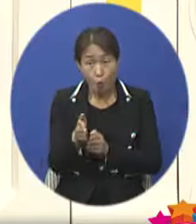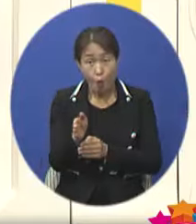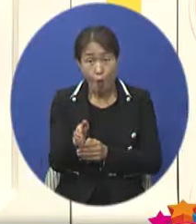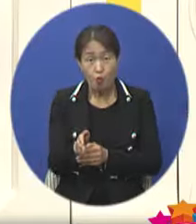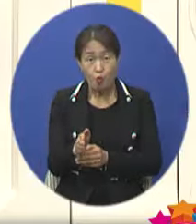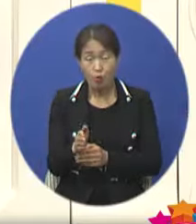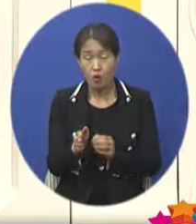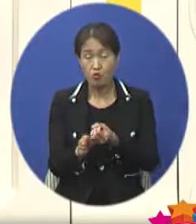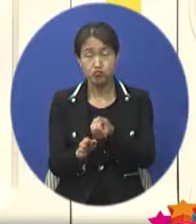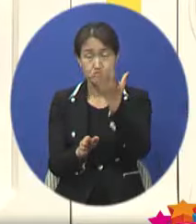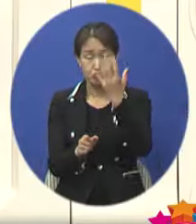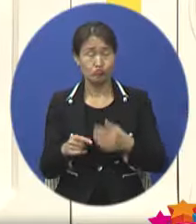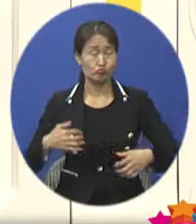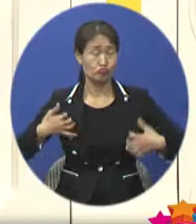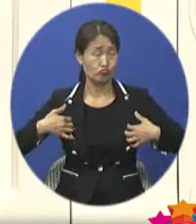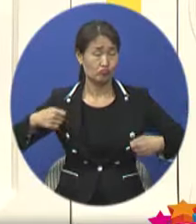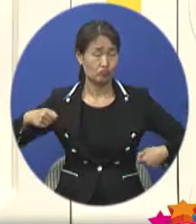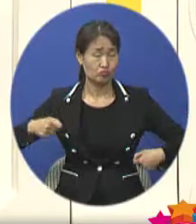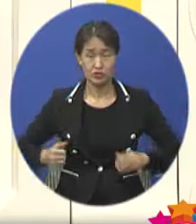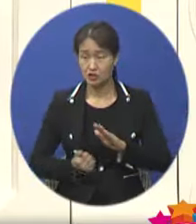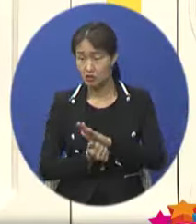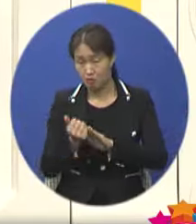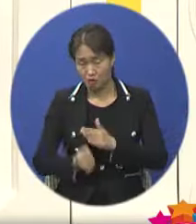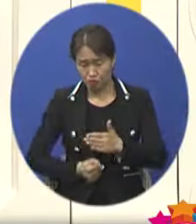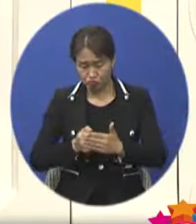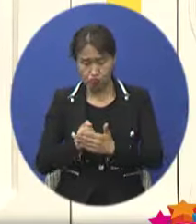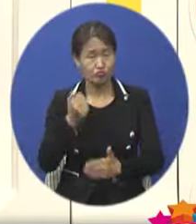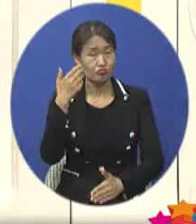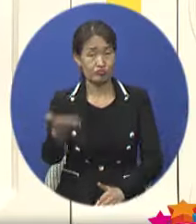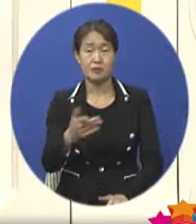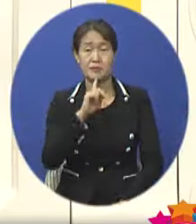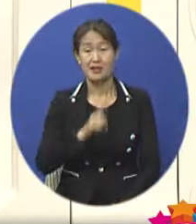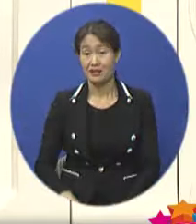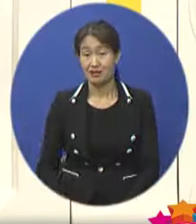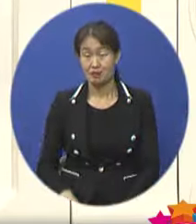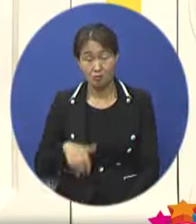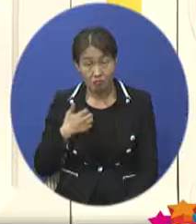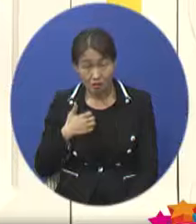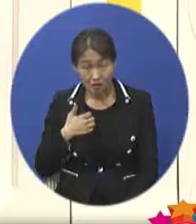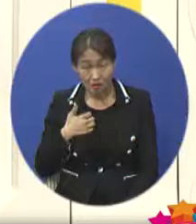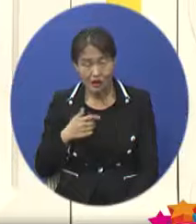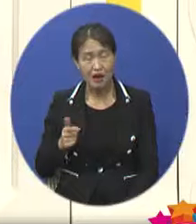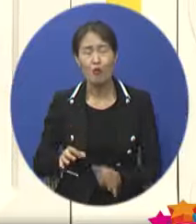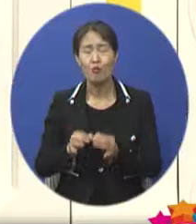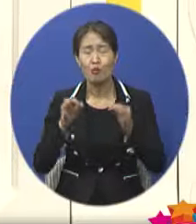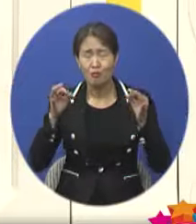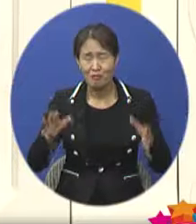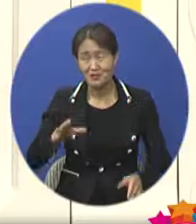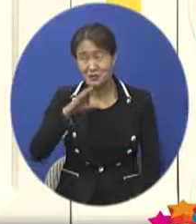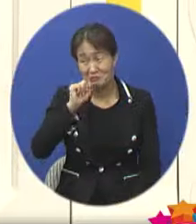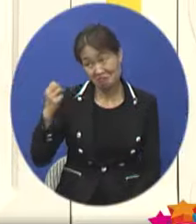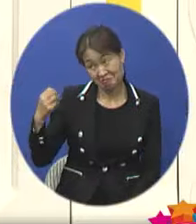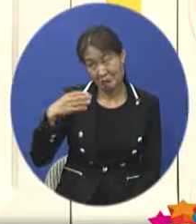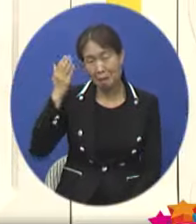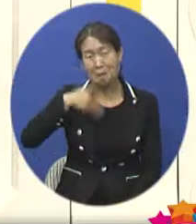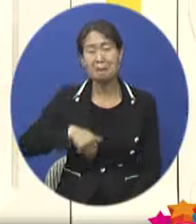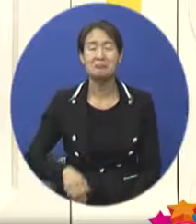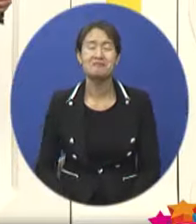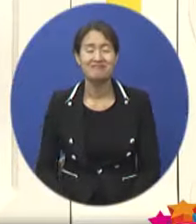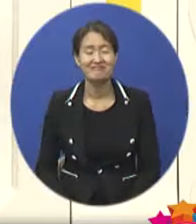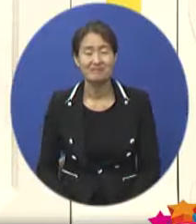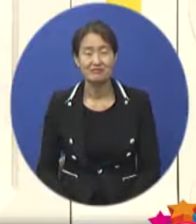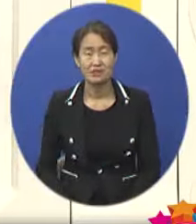고래도 춤추게 네. 한다. 그리고 또 뭘 준다겠어요? 희망과 용기를 준다겠어요. 아, 그래요? 네. 네. 그럼 몰랐어요? 오랜만에 좋은 말씀 또 들어보네요. 네. 자,